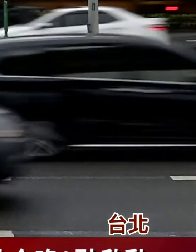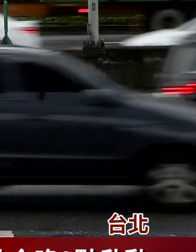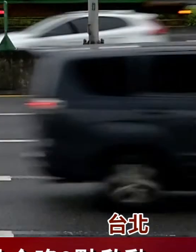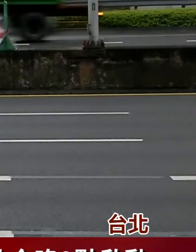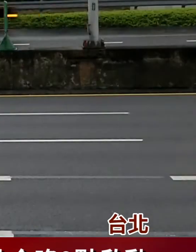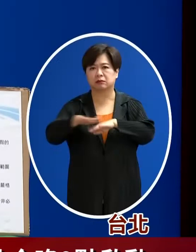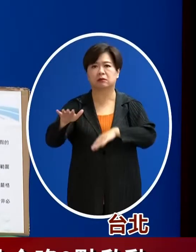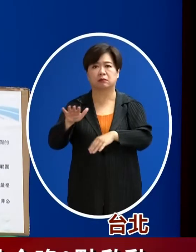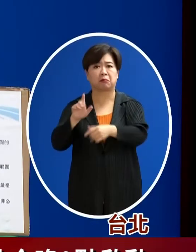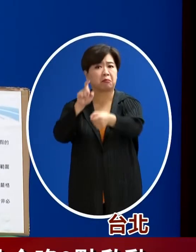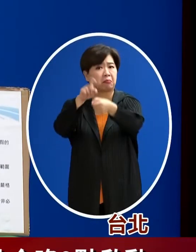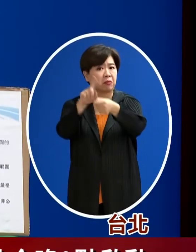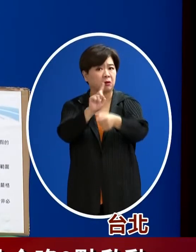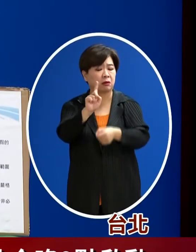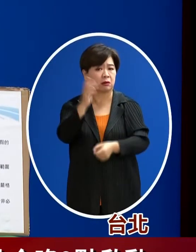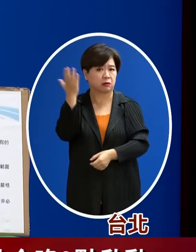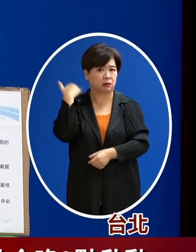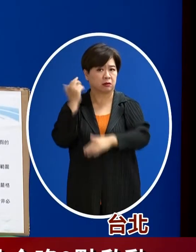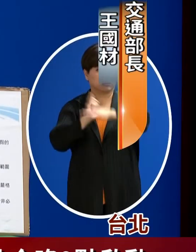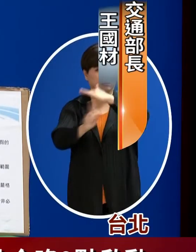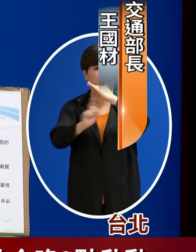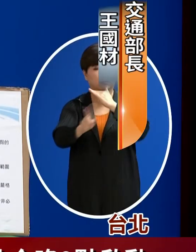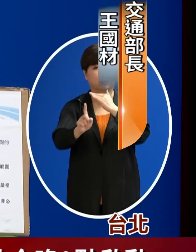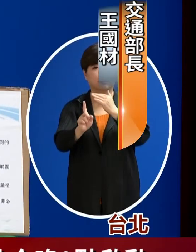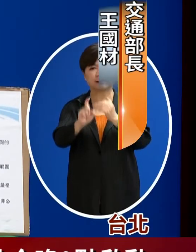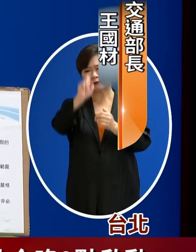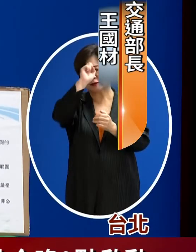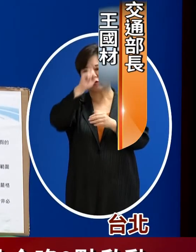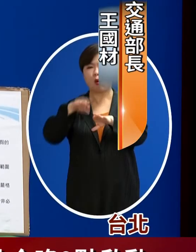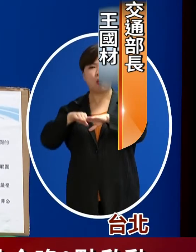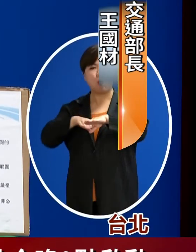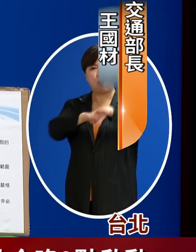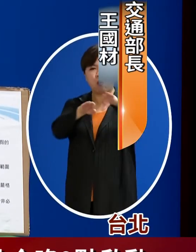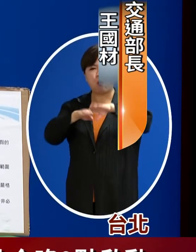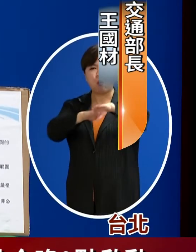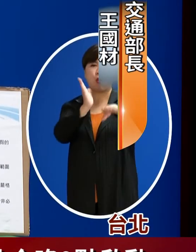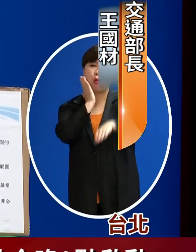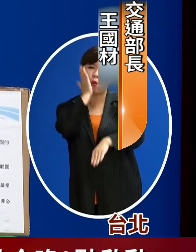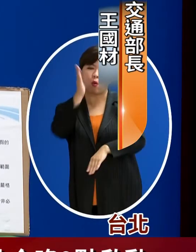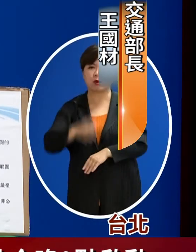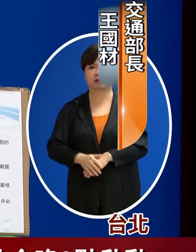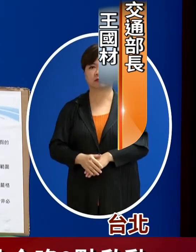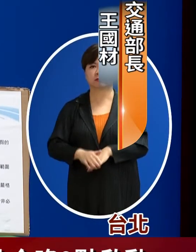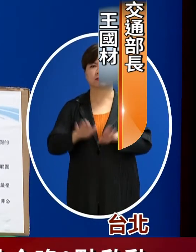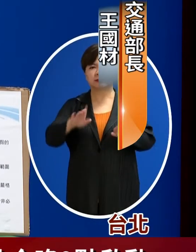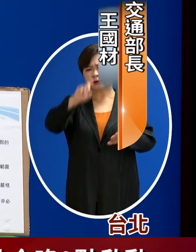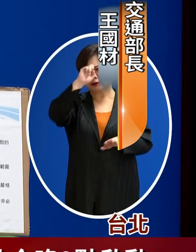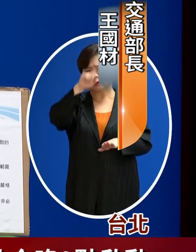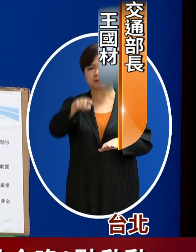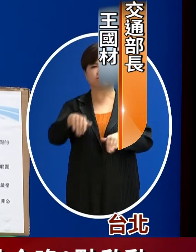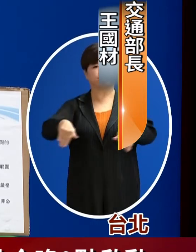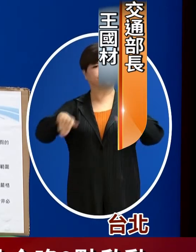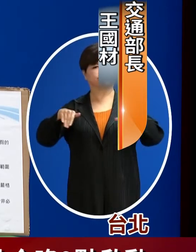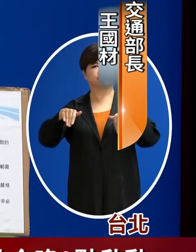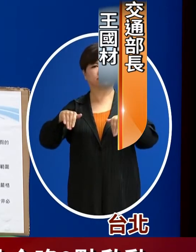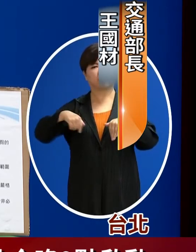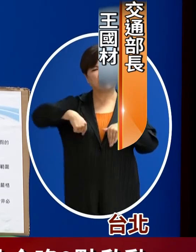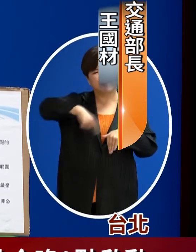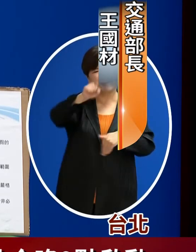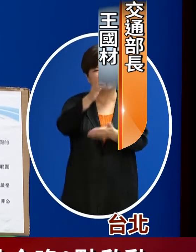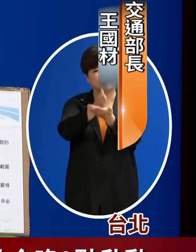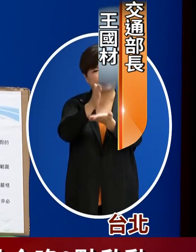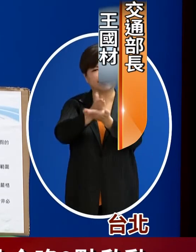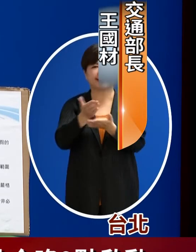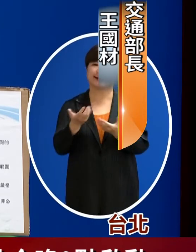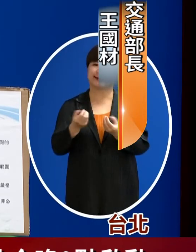查以下。 在过去高速公路是以顺畅为目的，但我们这次希望大家尽量不要移动，所以这次我们